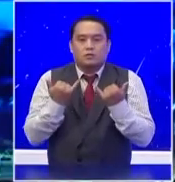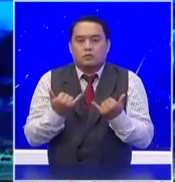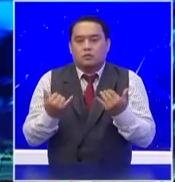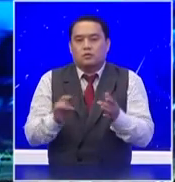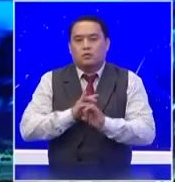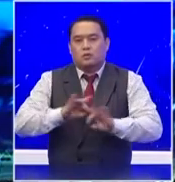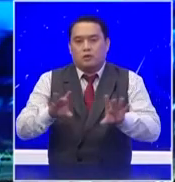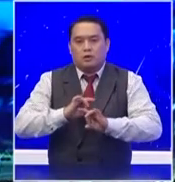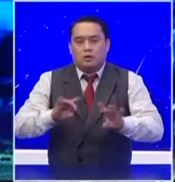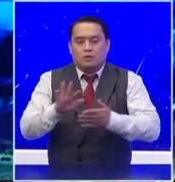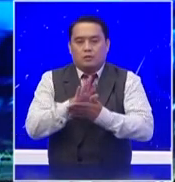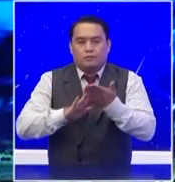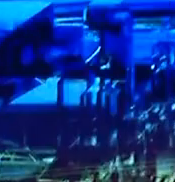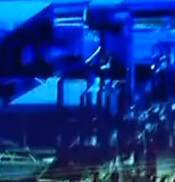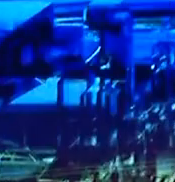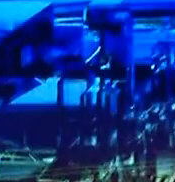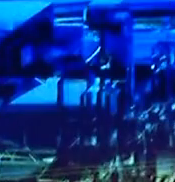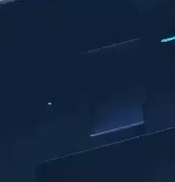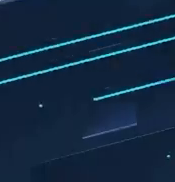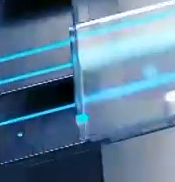Қымбатты көрермен, бүгін көретіндеріңіз.